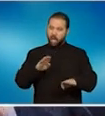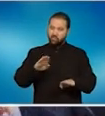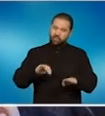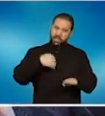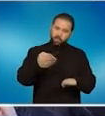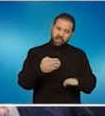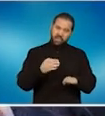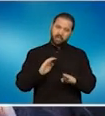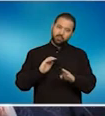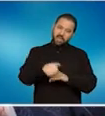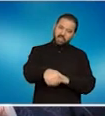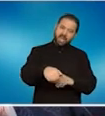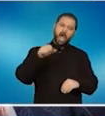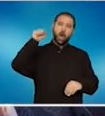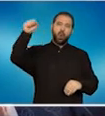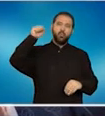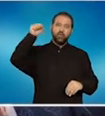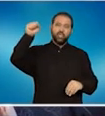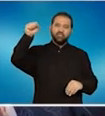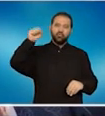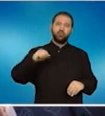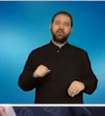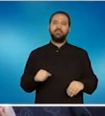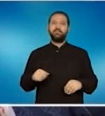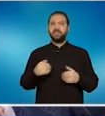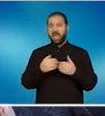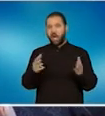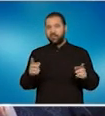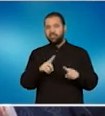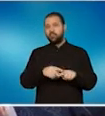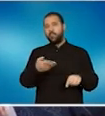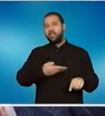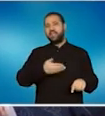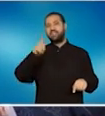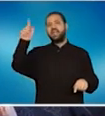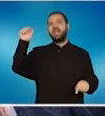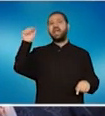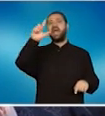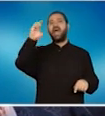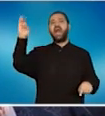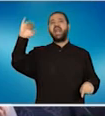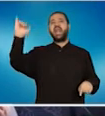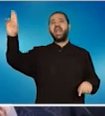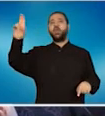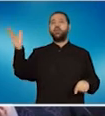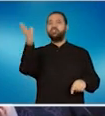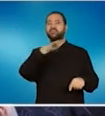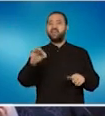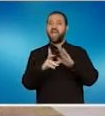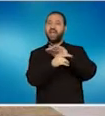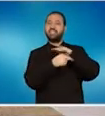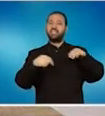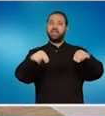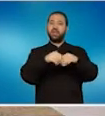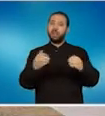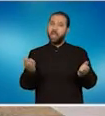după 89, conștienți fiind, am început cu Părintele Galeriu și într-un fel sau altul, fiecare dintre noi